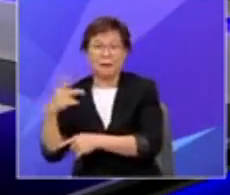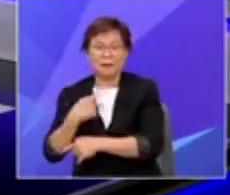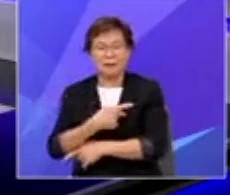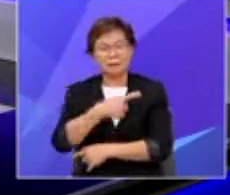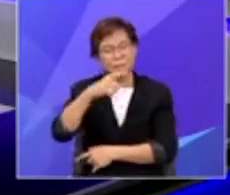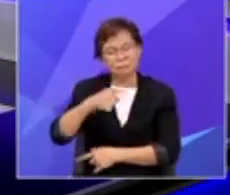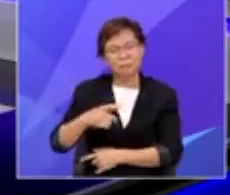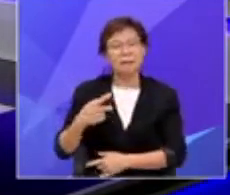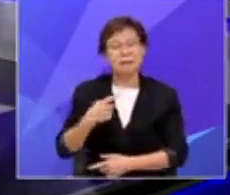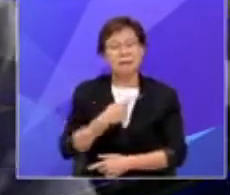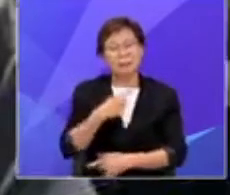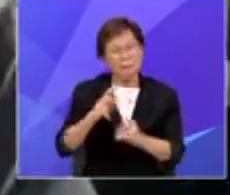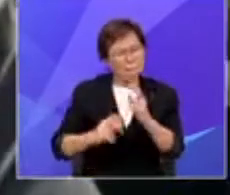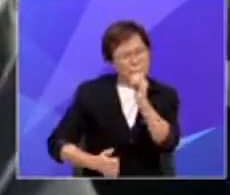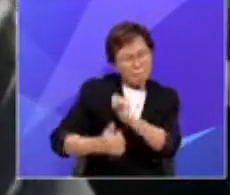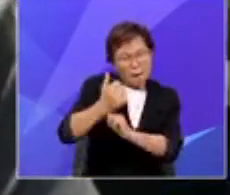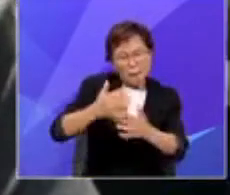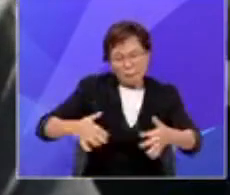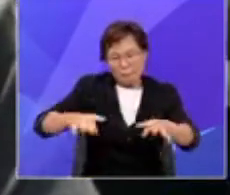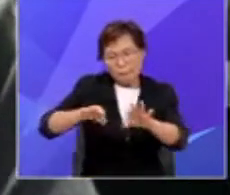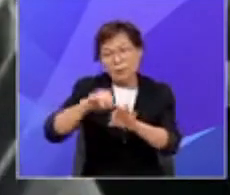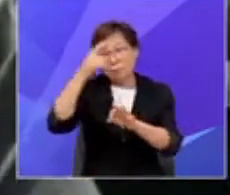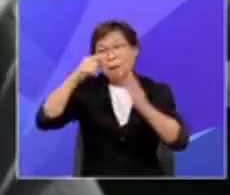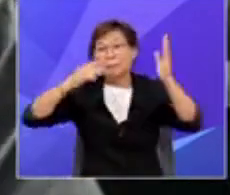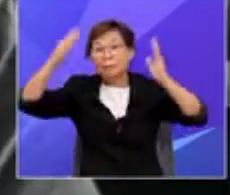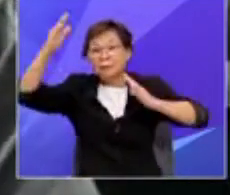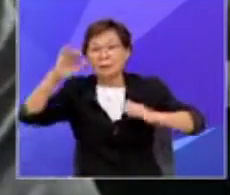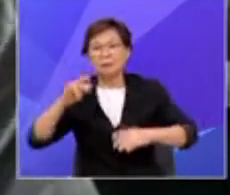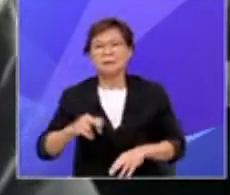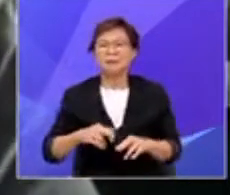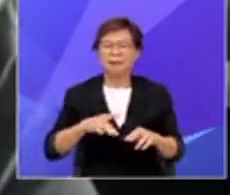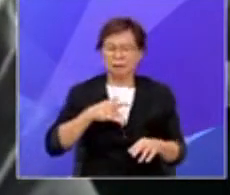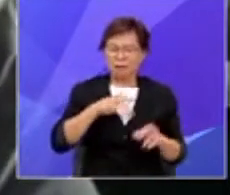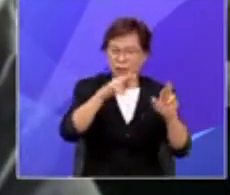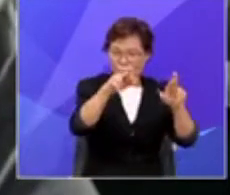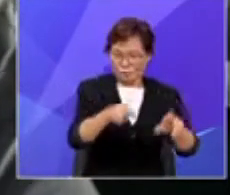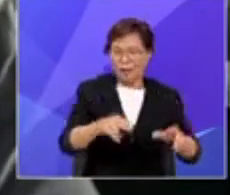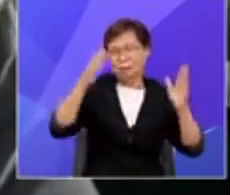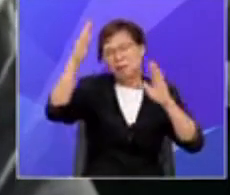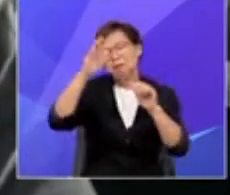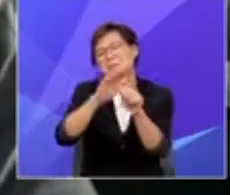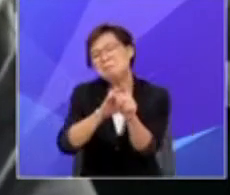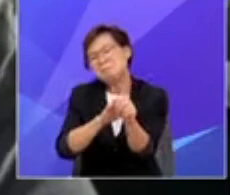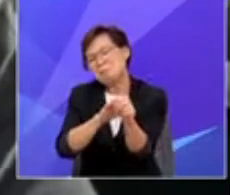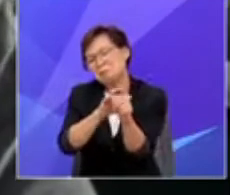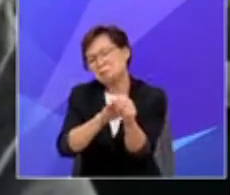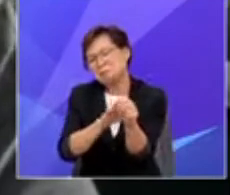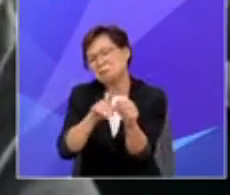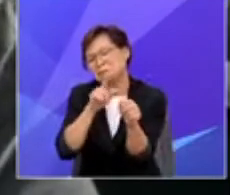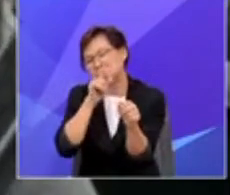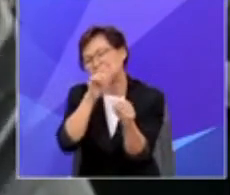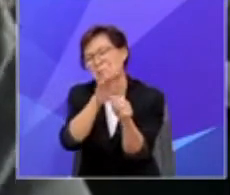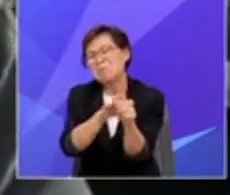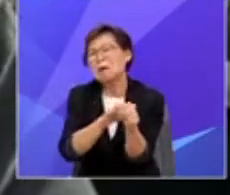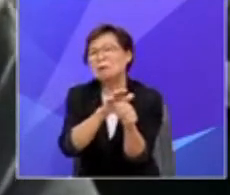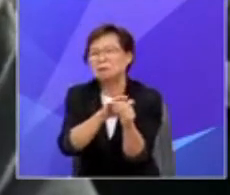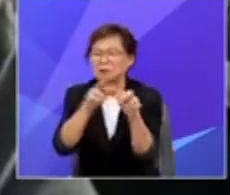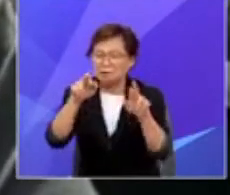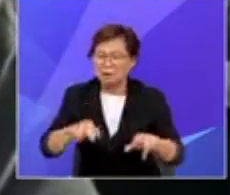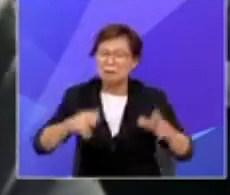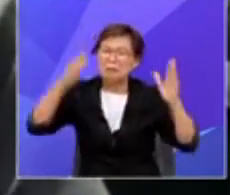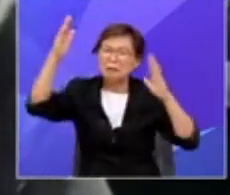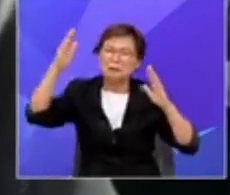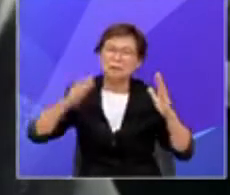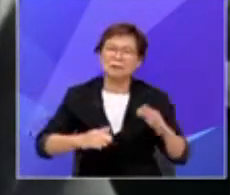ketik-ketik c yang paling penting bagi Malaysia syair akhir-akhir ini agak manjur bagi pulangnya banyak menjauhi